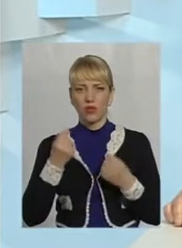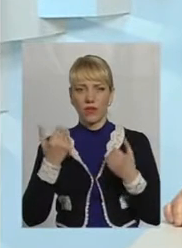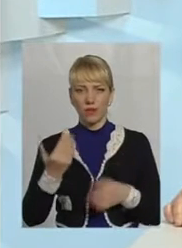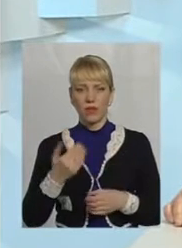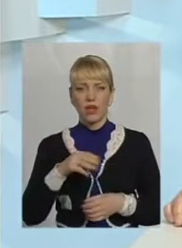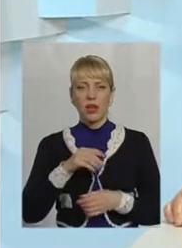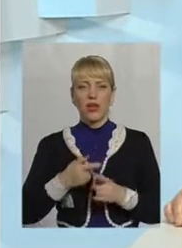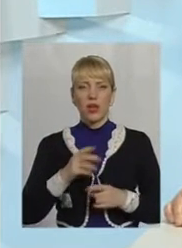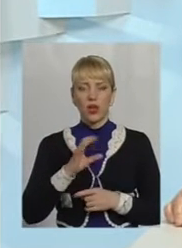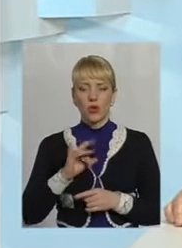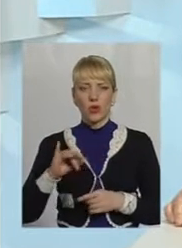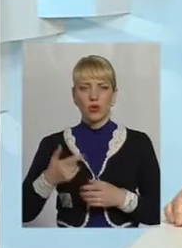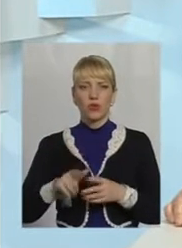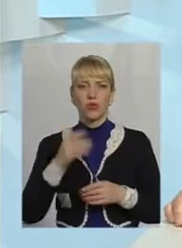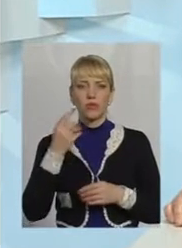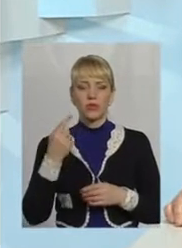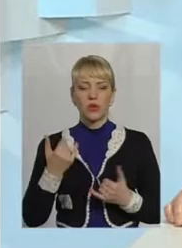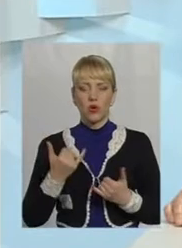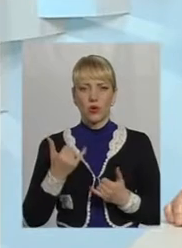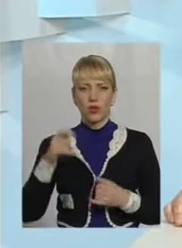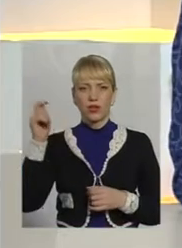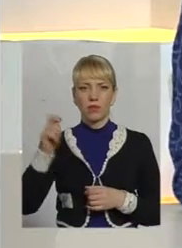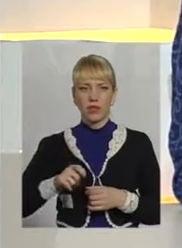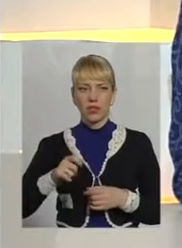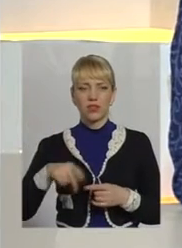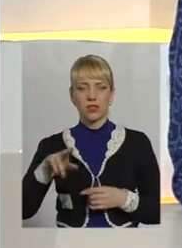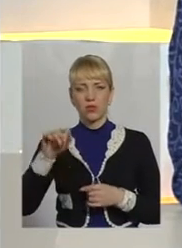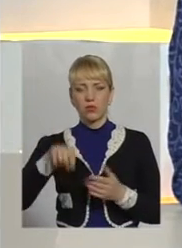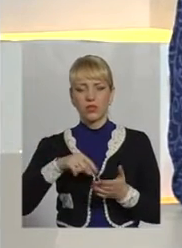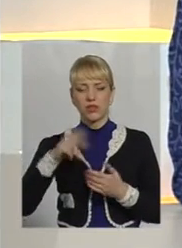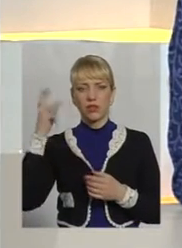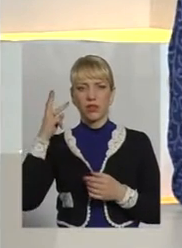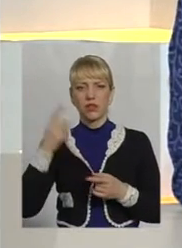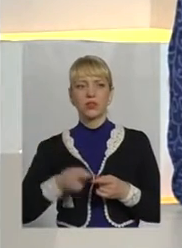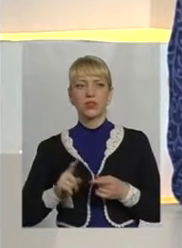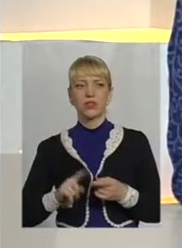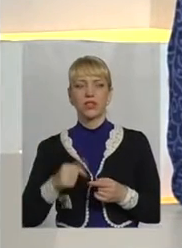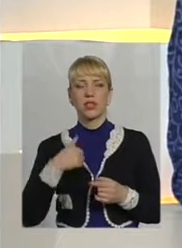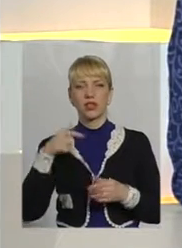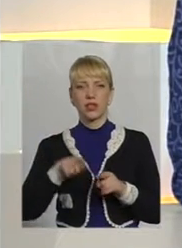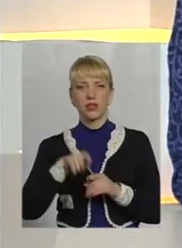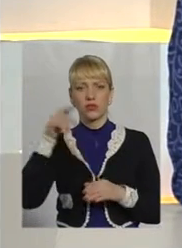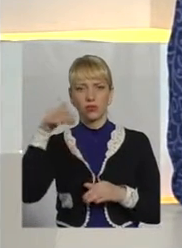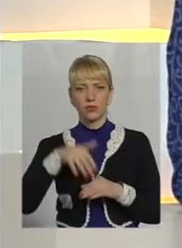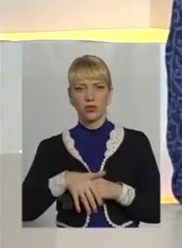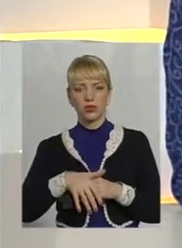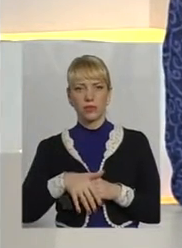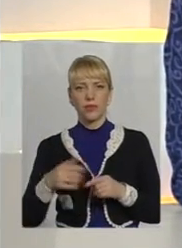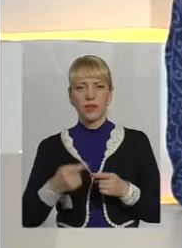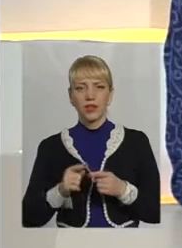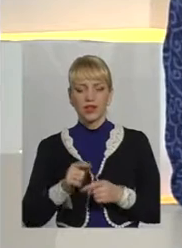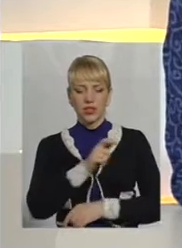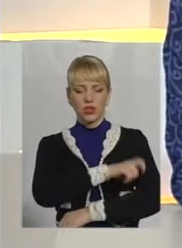день. Власне, сьогоднішня поїздка, сьогоднішній приїзд до Хмельницького, це, я так розумію,